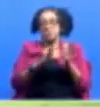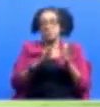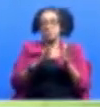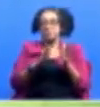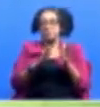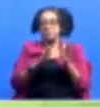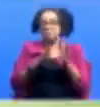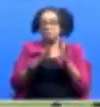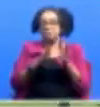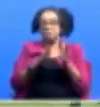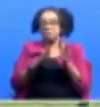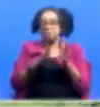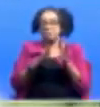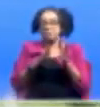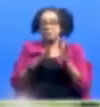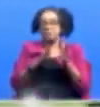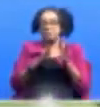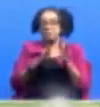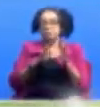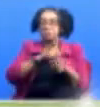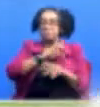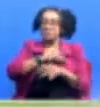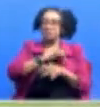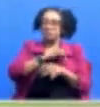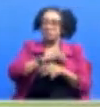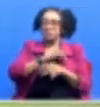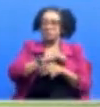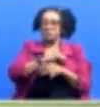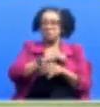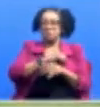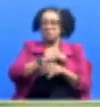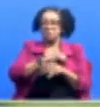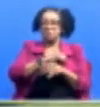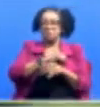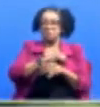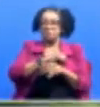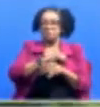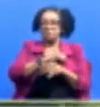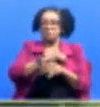just stayed patient, and a few of the putts dropped today.